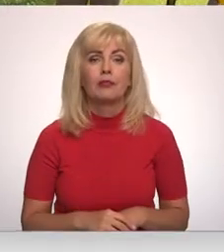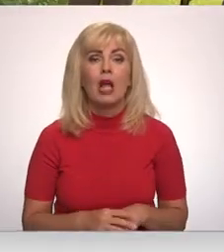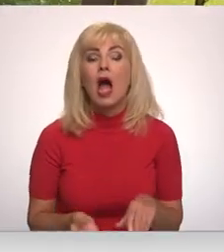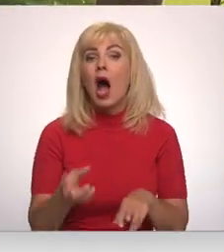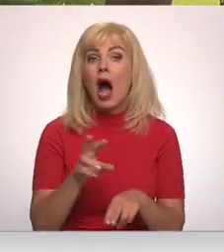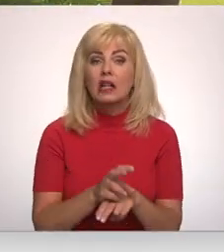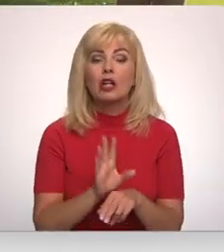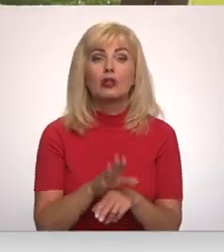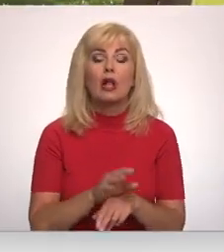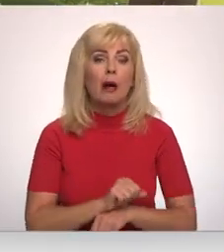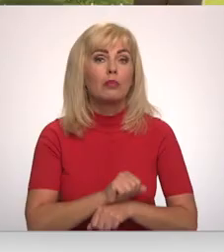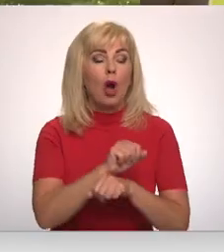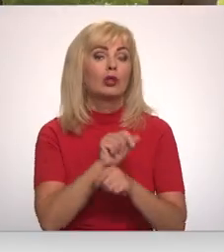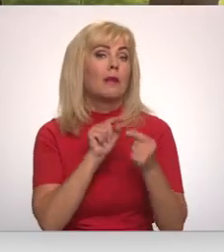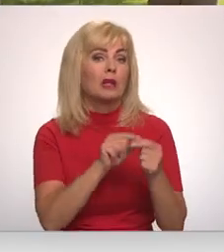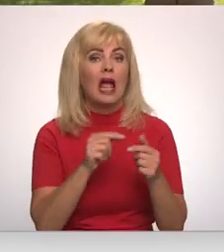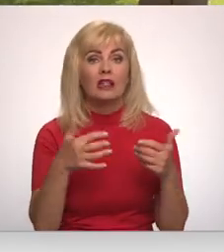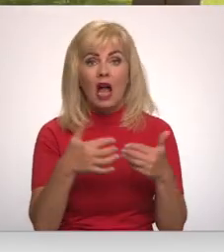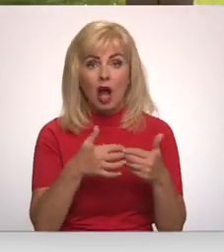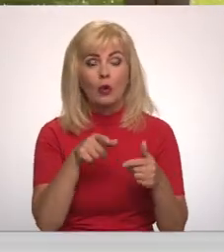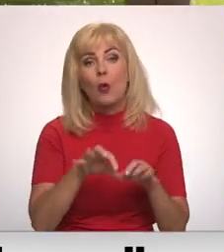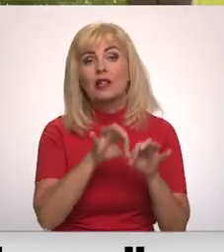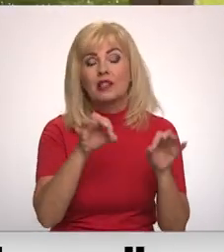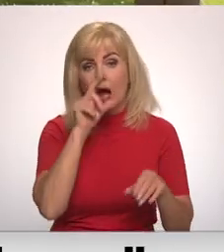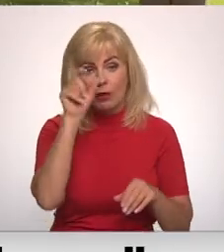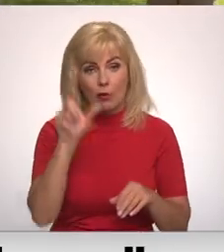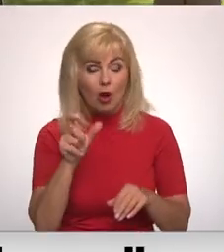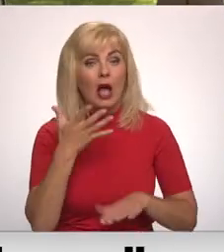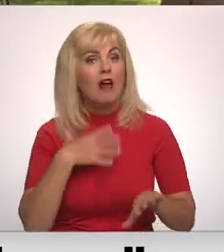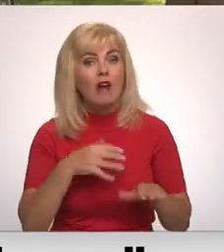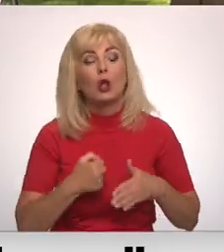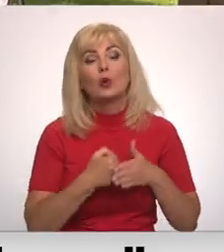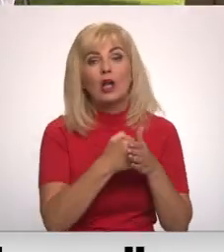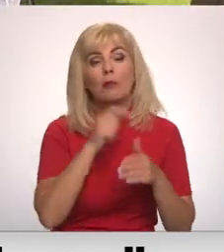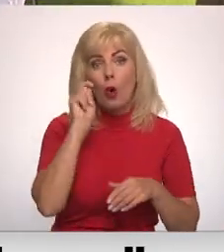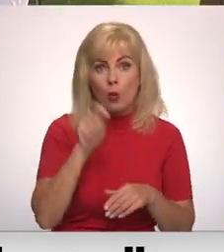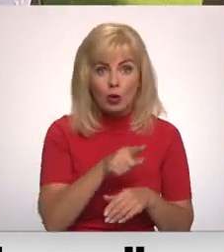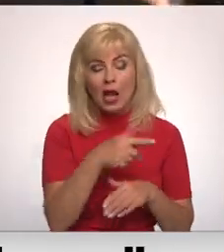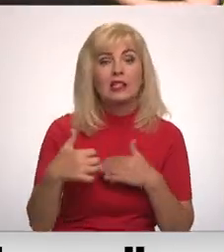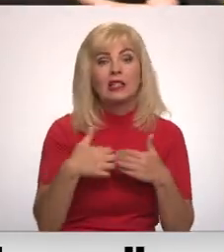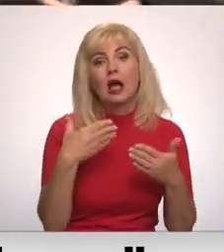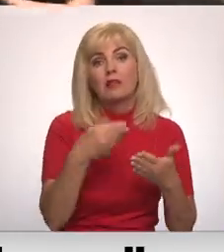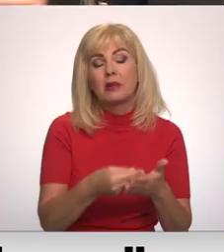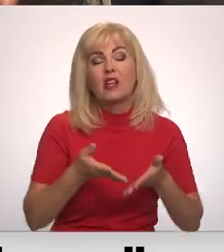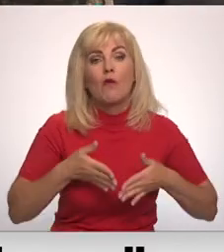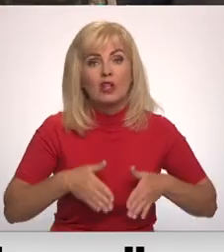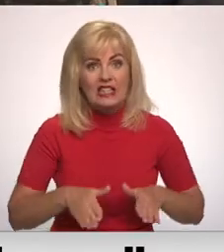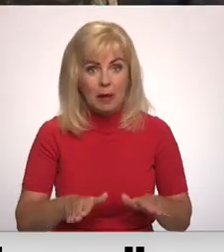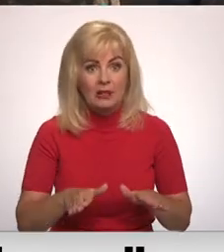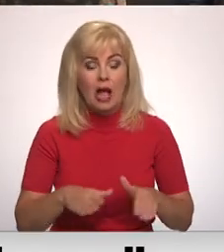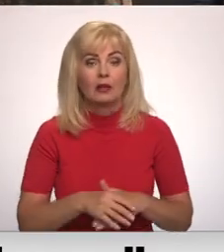Atnācu, lai protestētu pret kāru, ko sāka Putins. Vēlos atbalstīt Ukraiņus, kur cīnās par savu dzimteni.